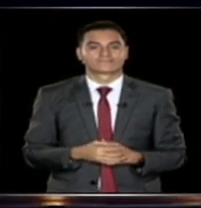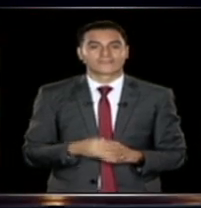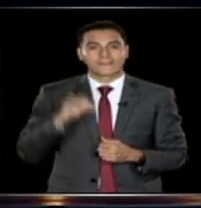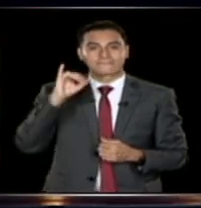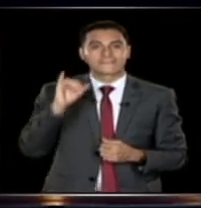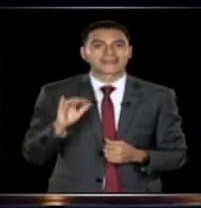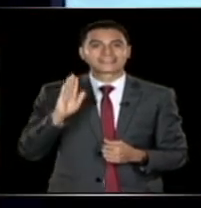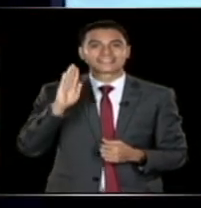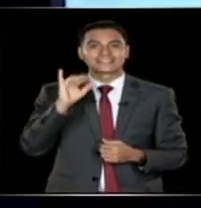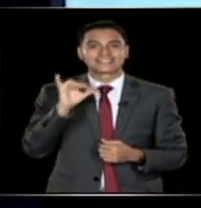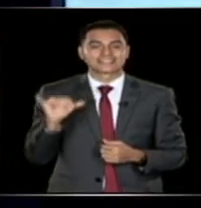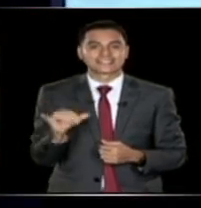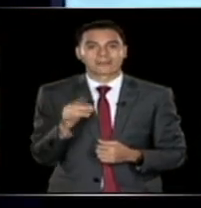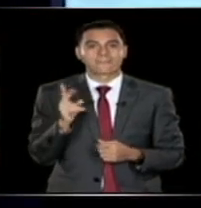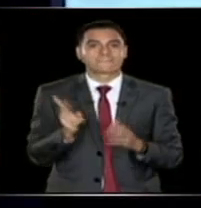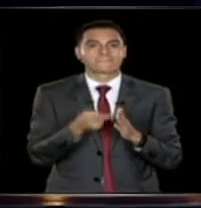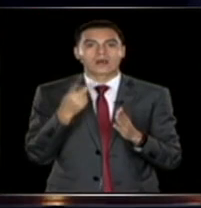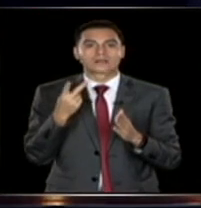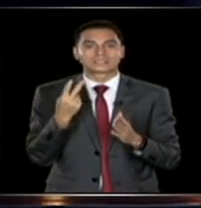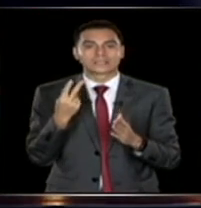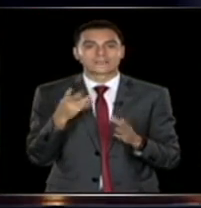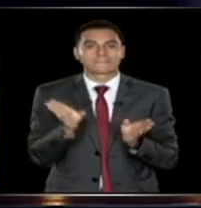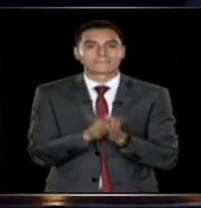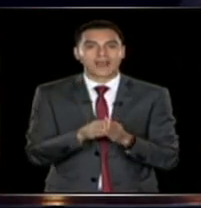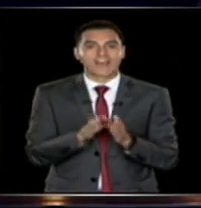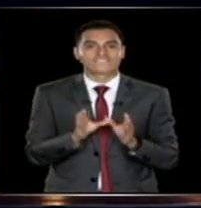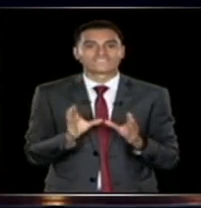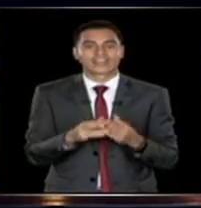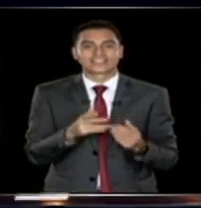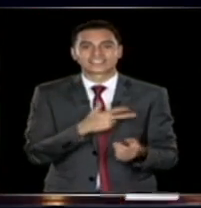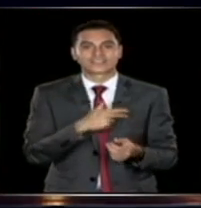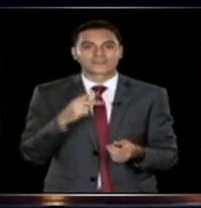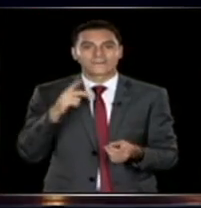ميسي مرتين مع برشلونة،